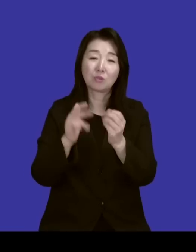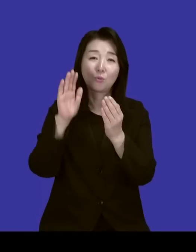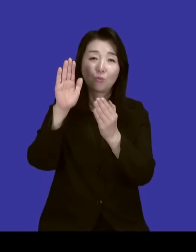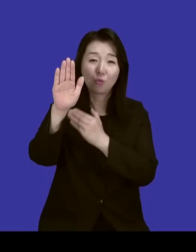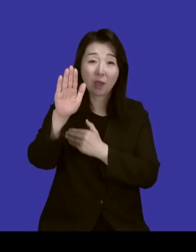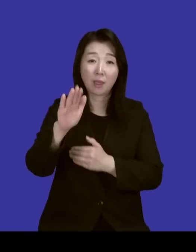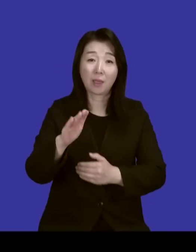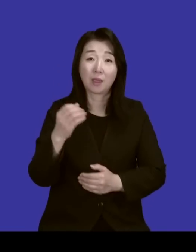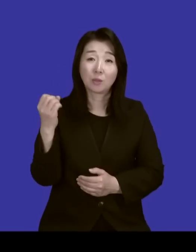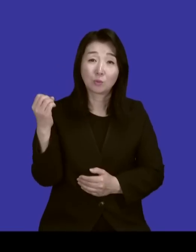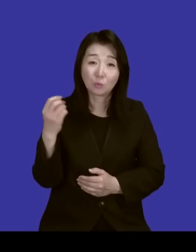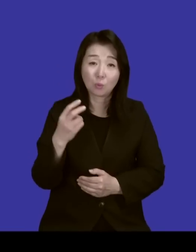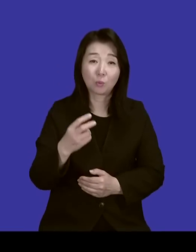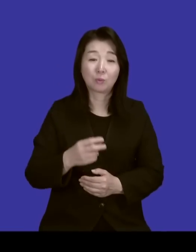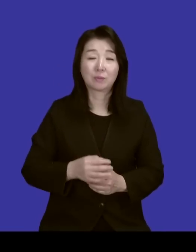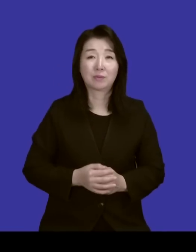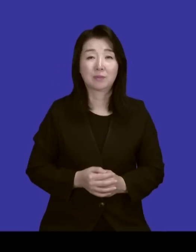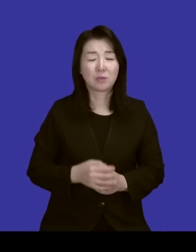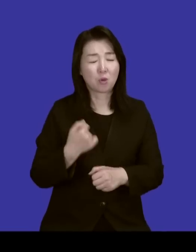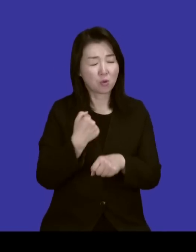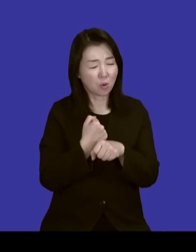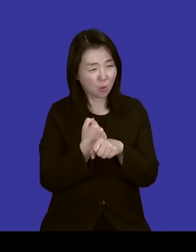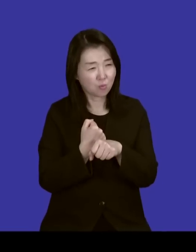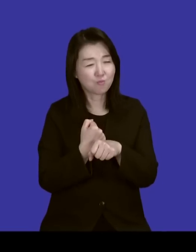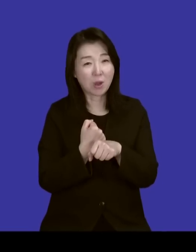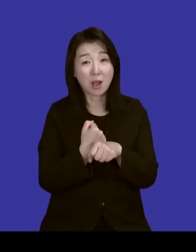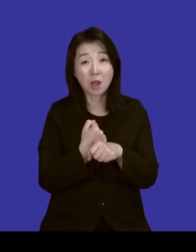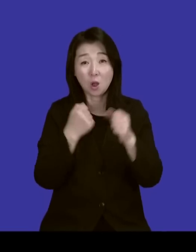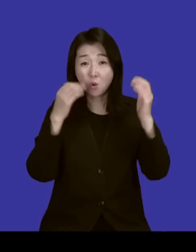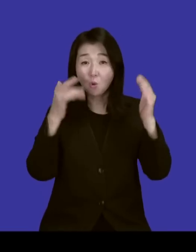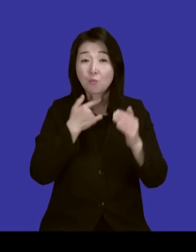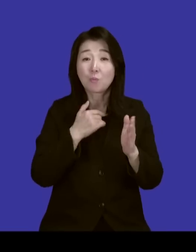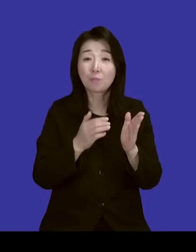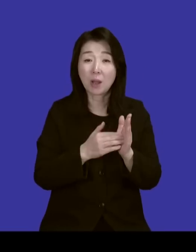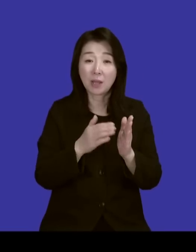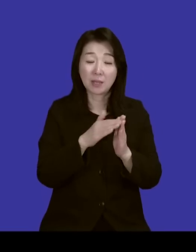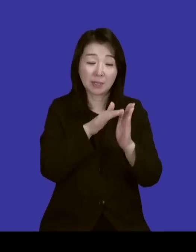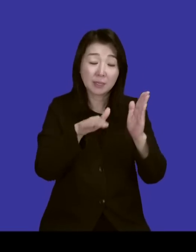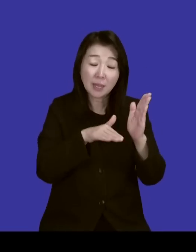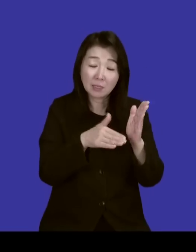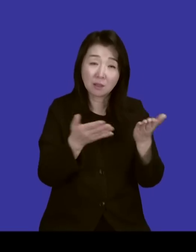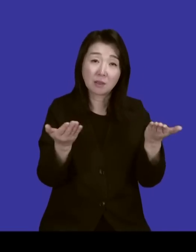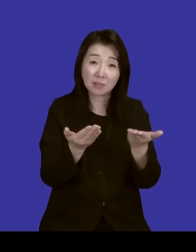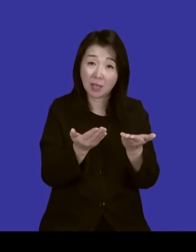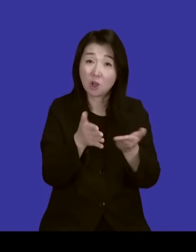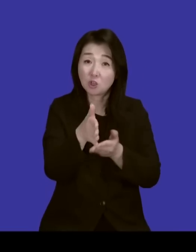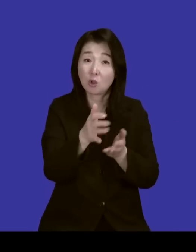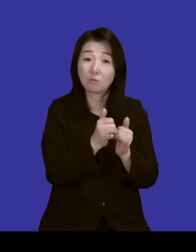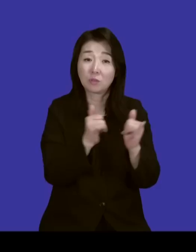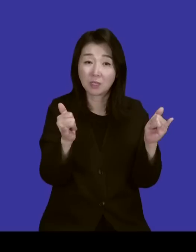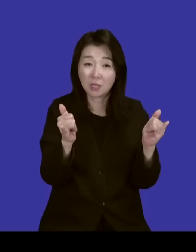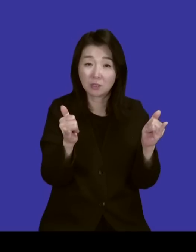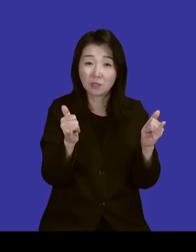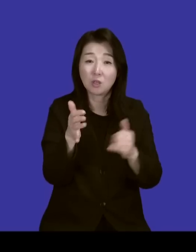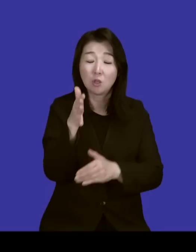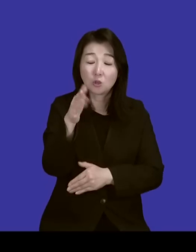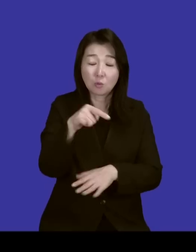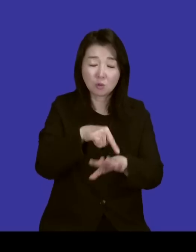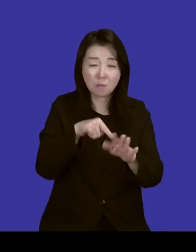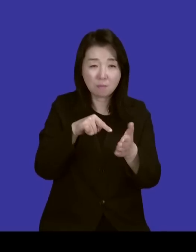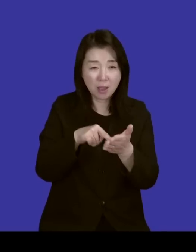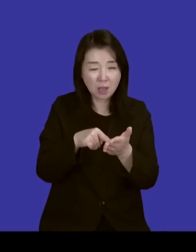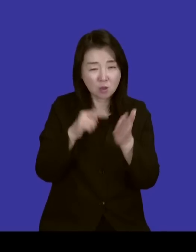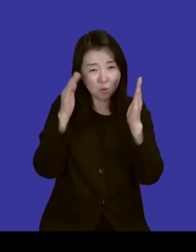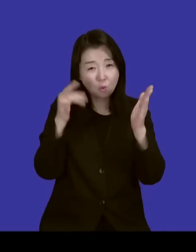그런 방면에 전적으로 연구를 하시고 공부하신 가정 사역자들, 또 정식으로 심리학 공부하시고 그런 분들이